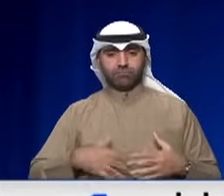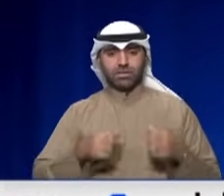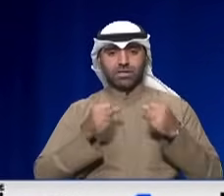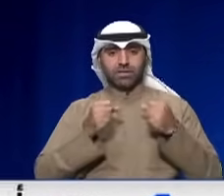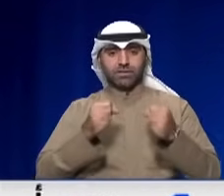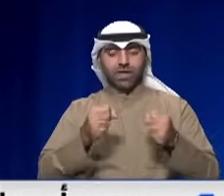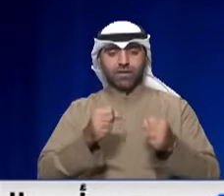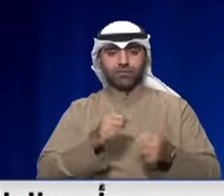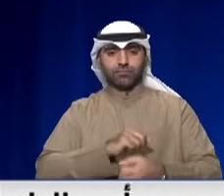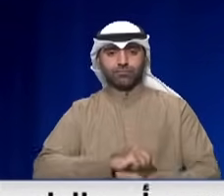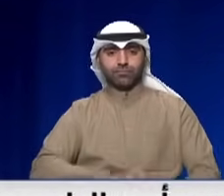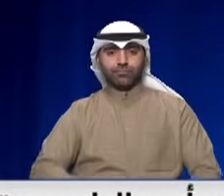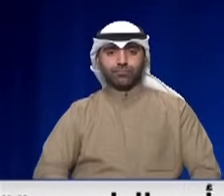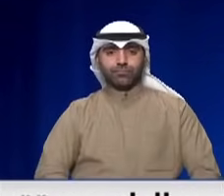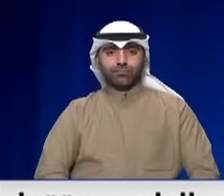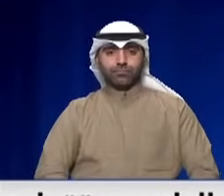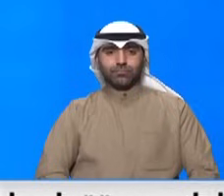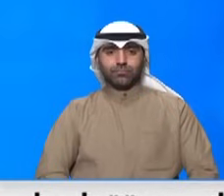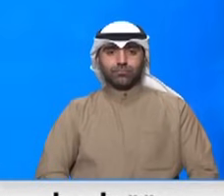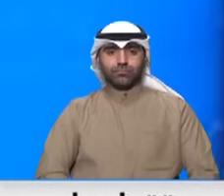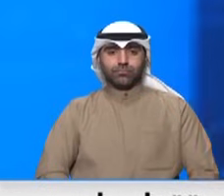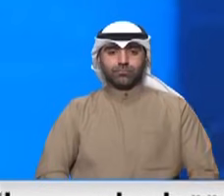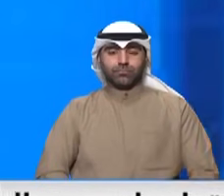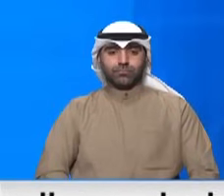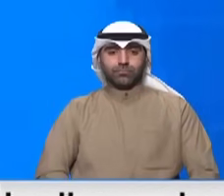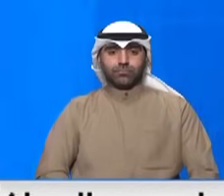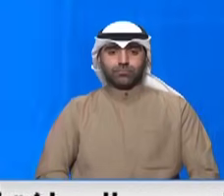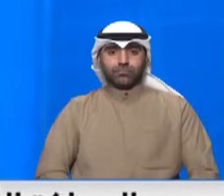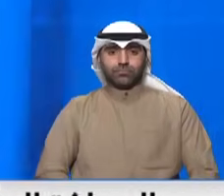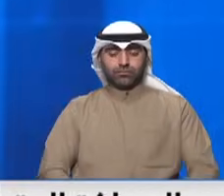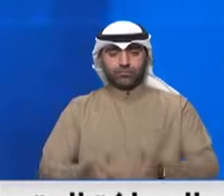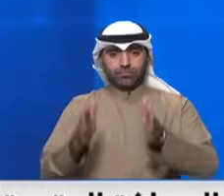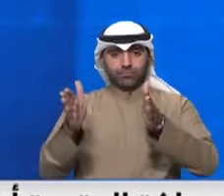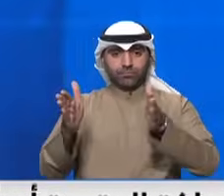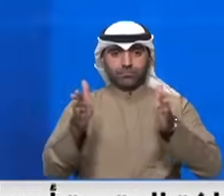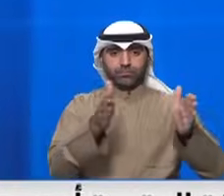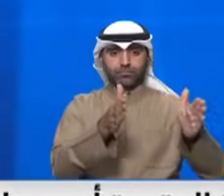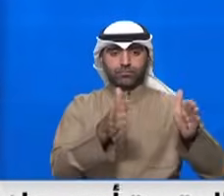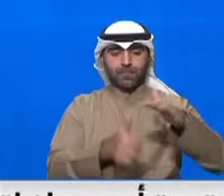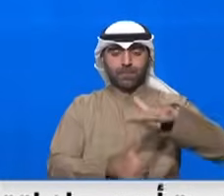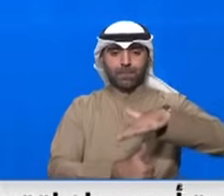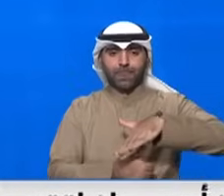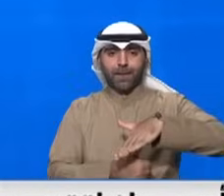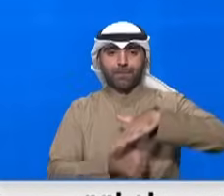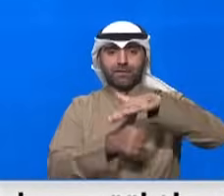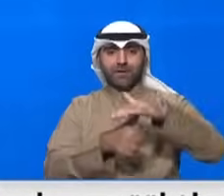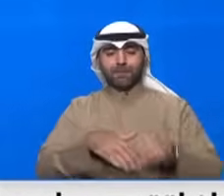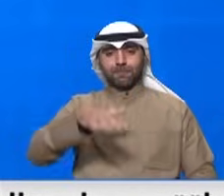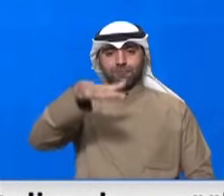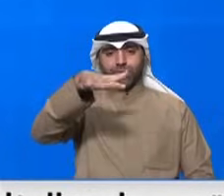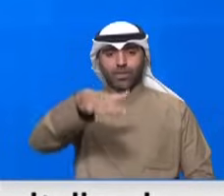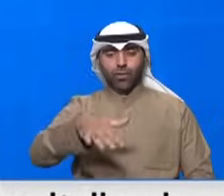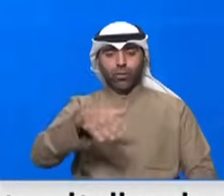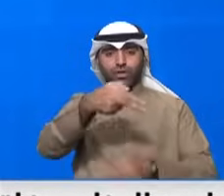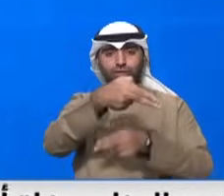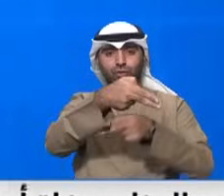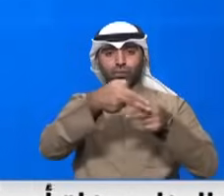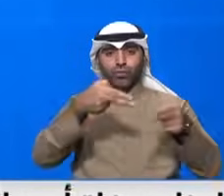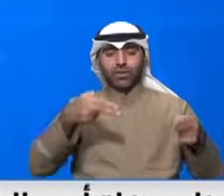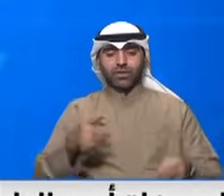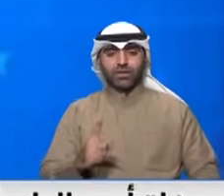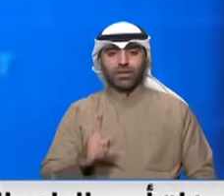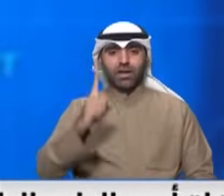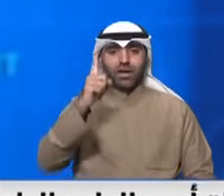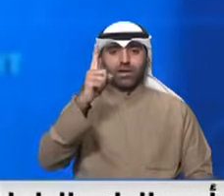وتمام العافيه تلقى حضره صاحب السمو امير البلاد الشيخ مشعل الاحمد الجابر الصباح